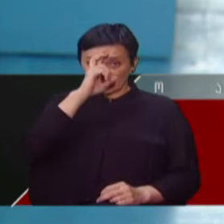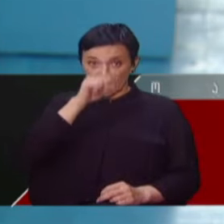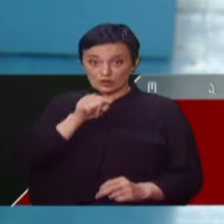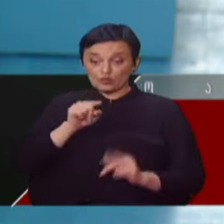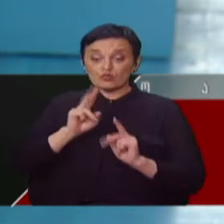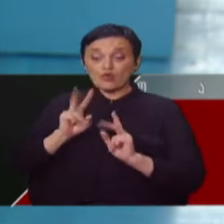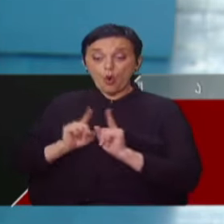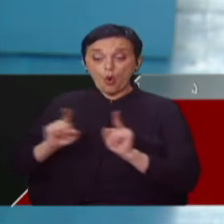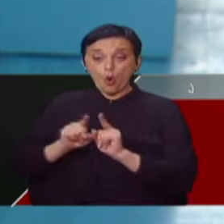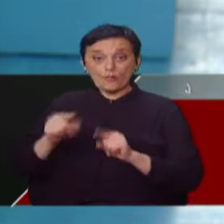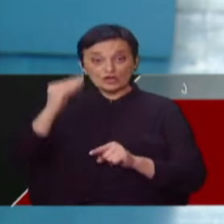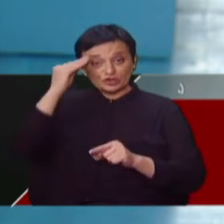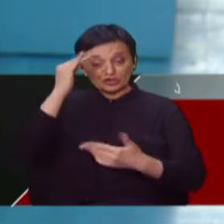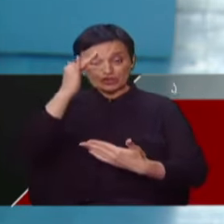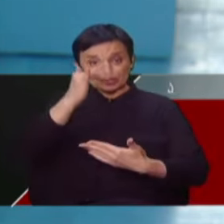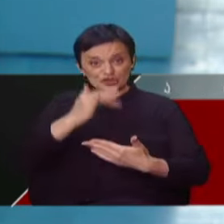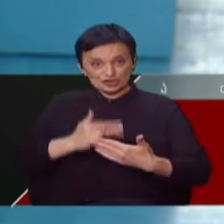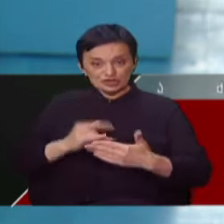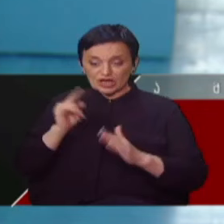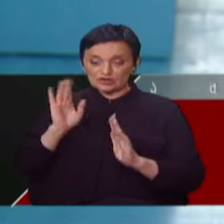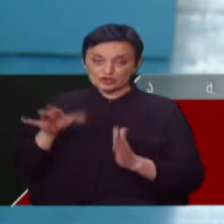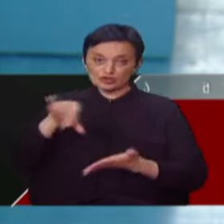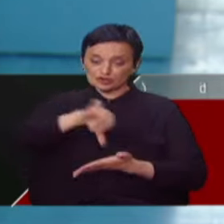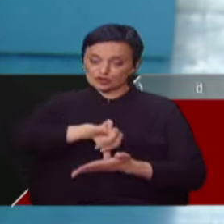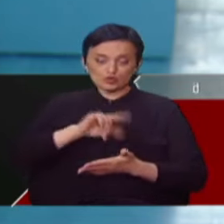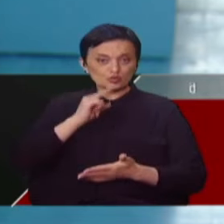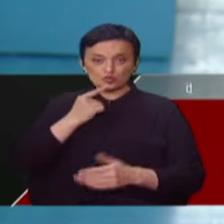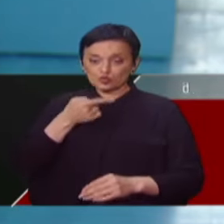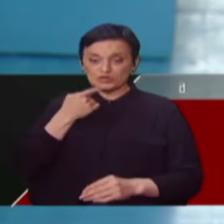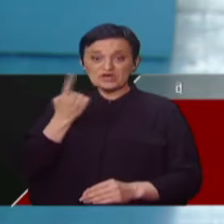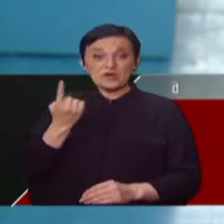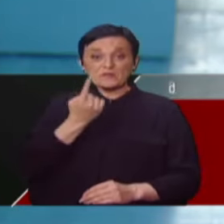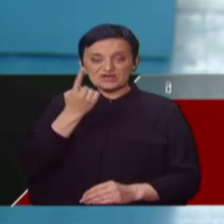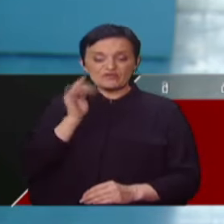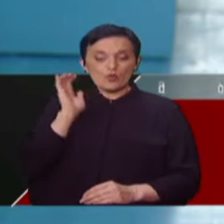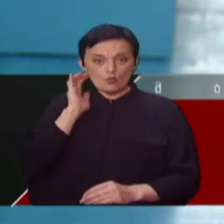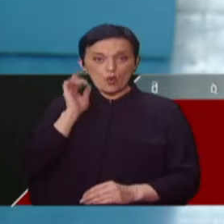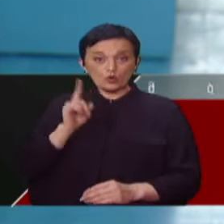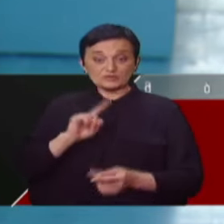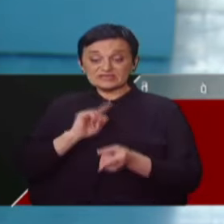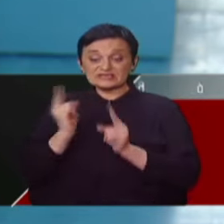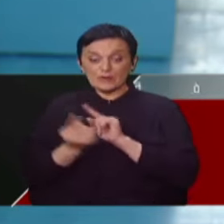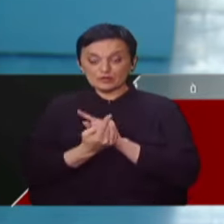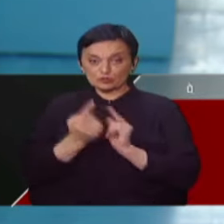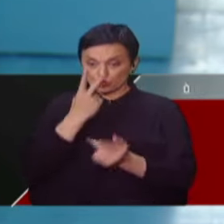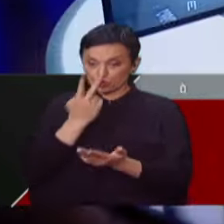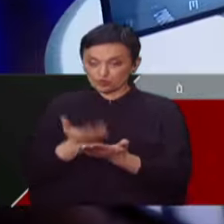ოპონენტების შინაარსის დეტალებში შევლენ. რთულია ამის თქმა, ვინაიდან პირველმა მოსმენამ ამის საპირისპირო